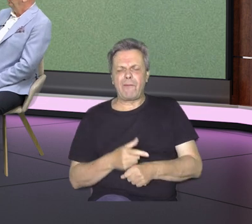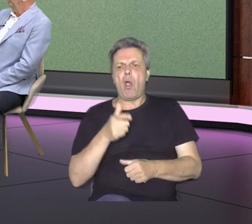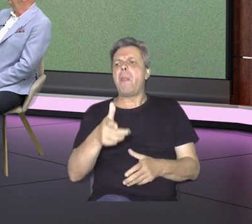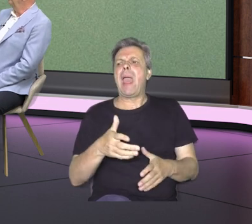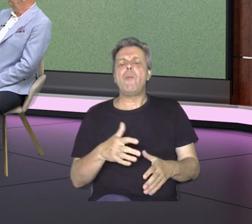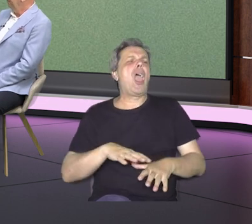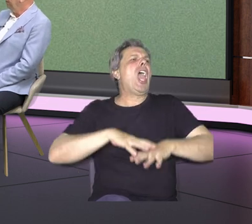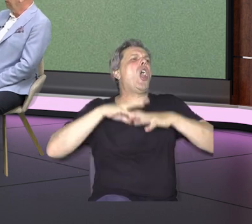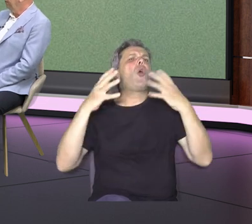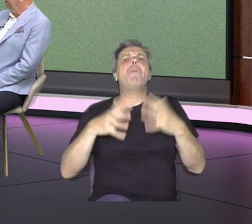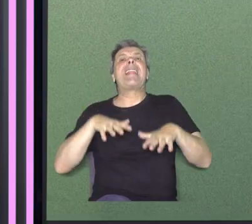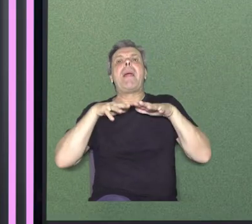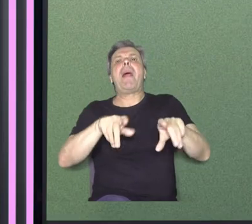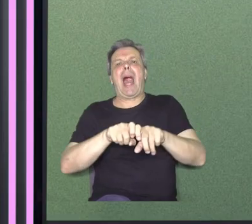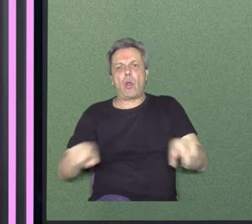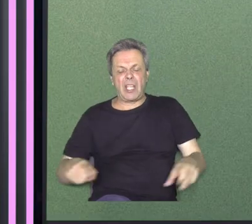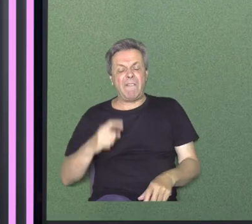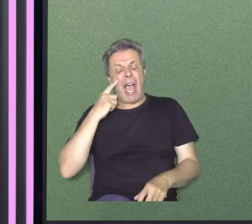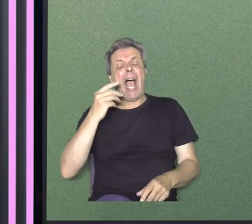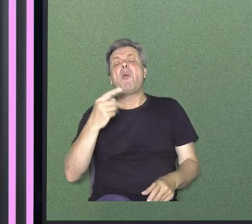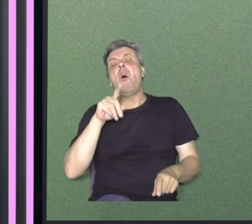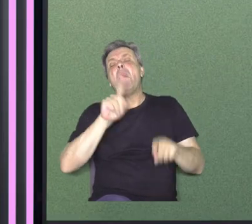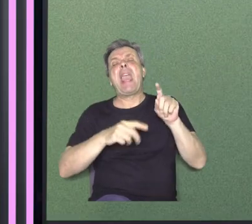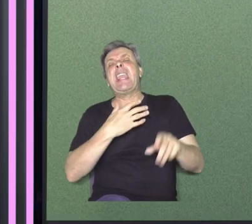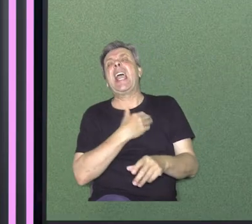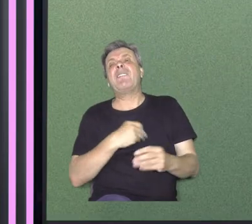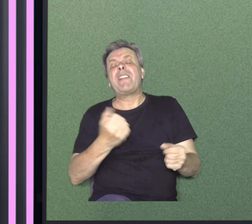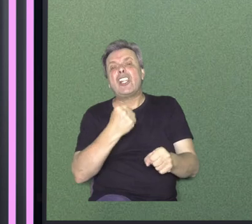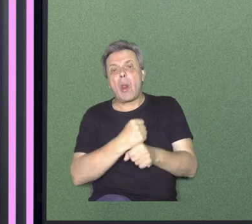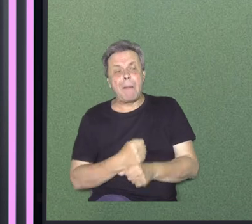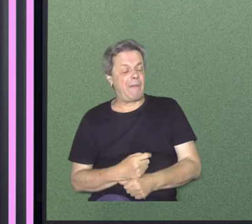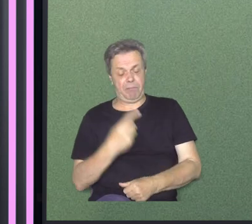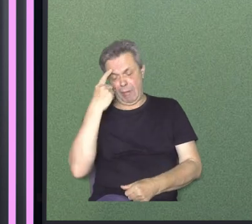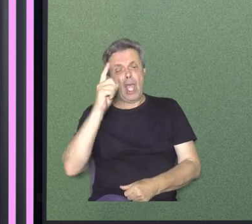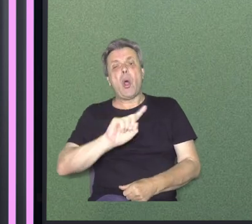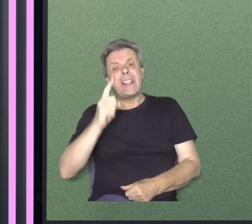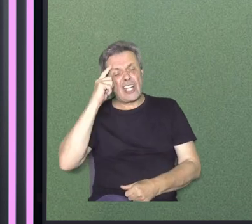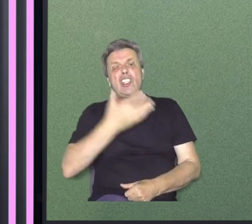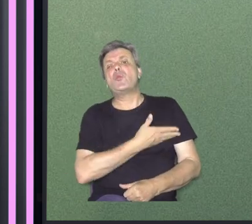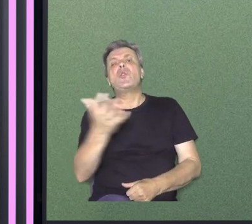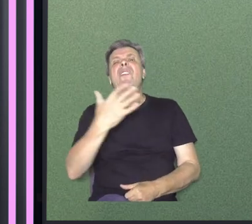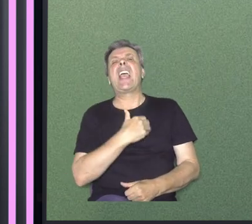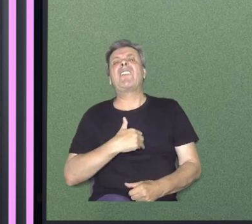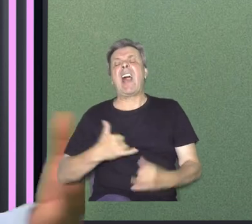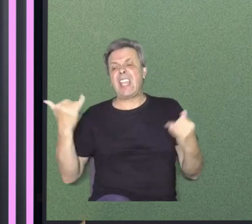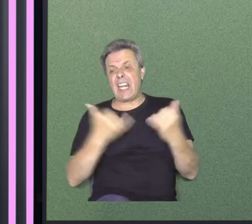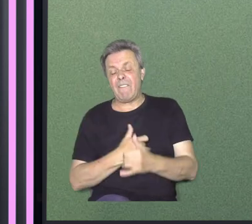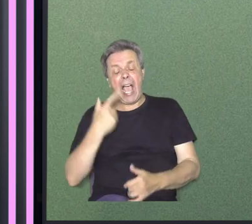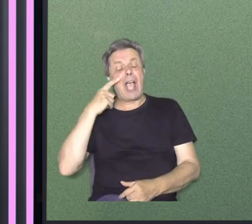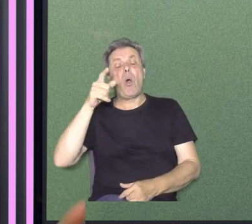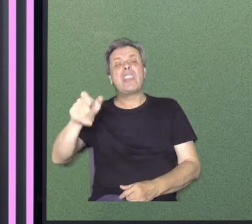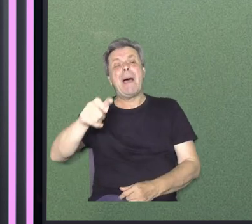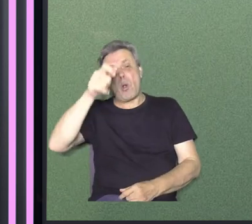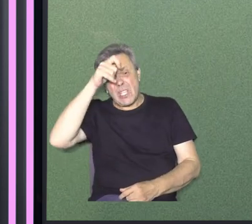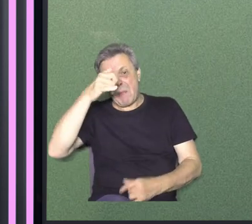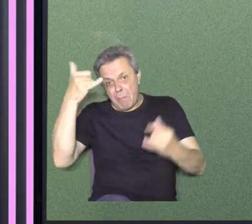njemu je cijela ta nacija kriva. Ako je jedan Hrvat nešto učinio, pa nisu svi Hrvati krivi. Ako je tamo Srbin,